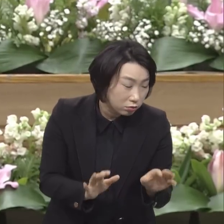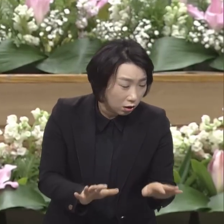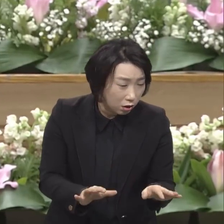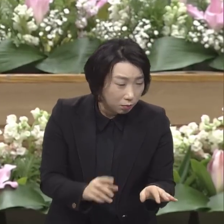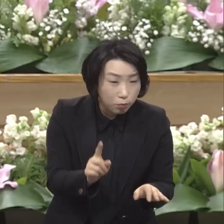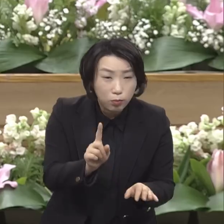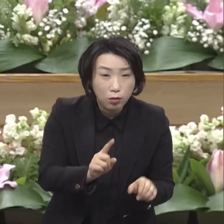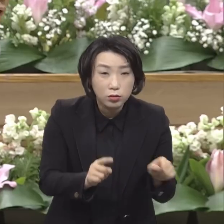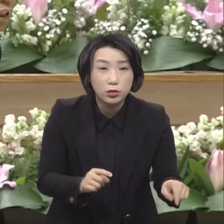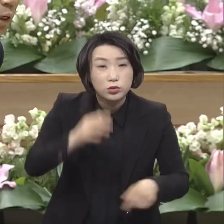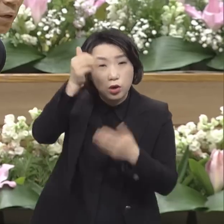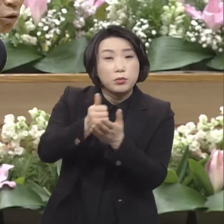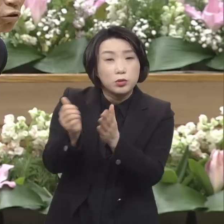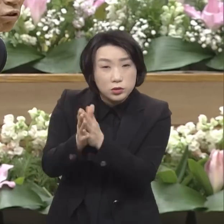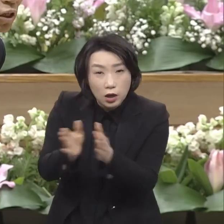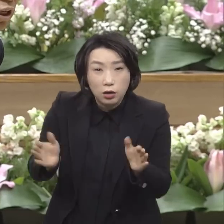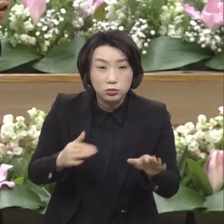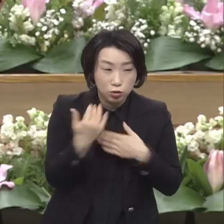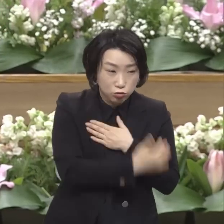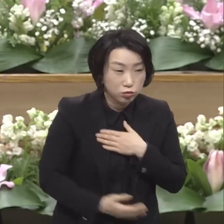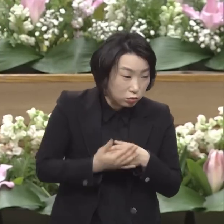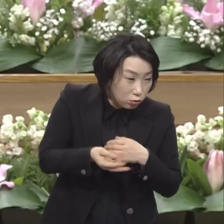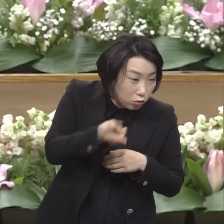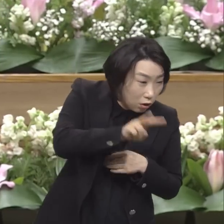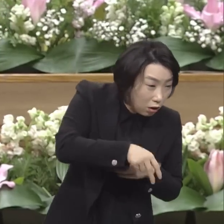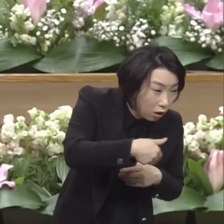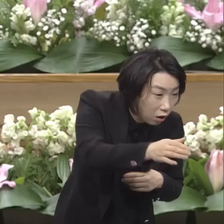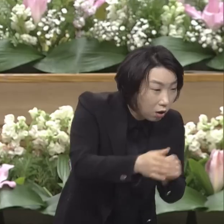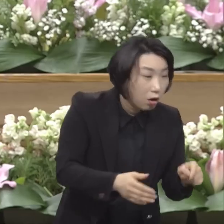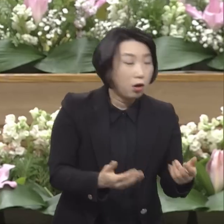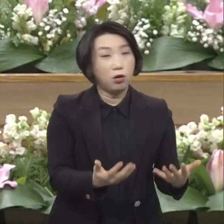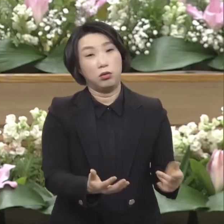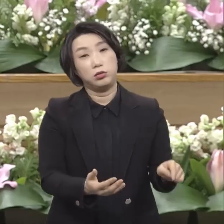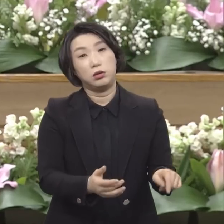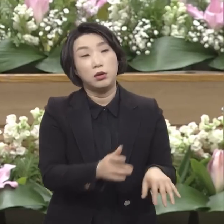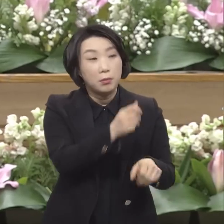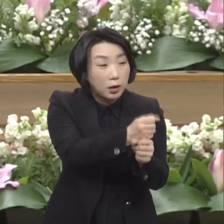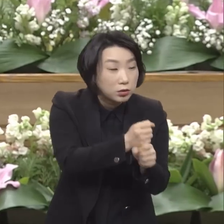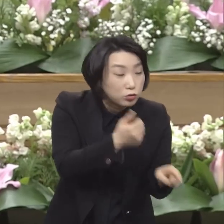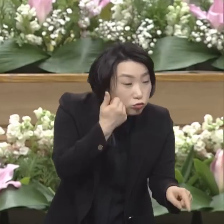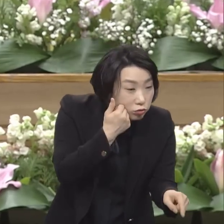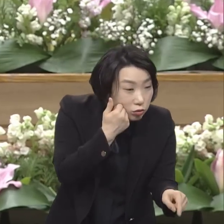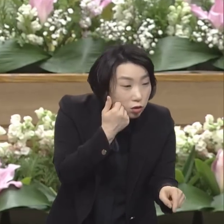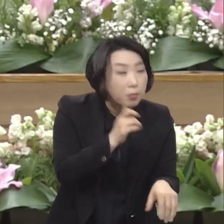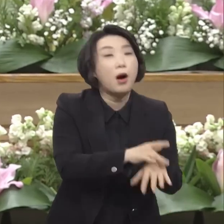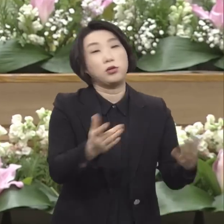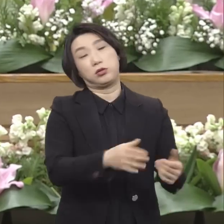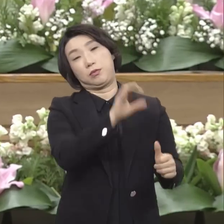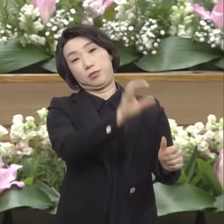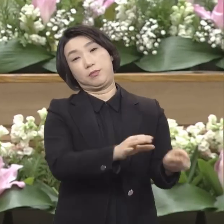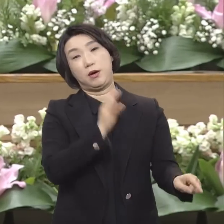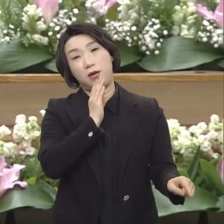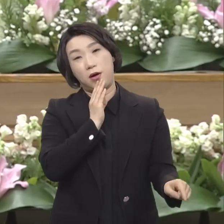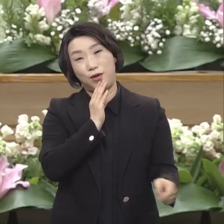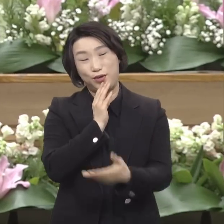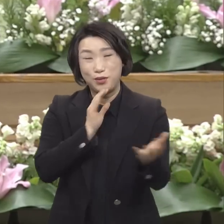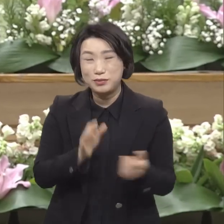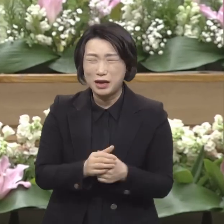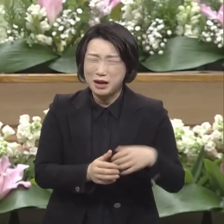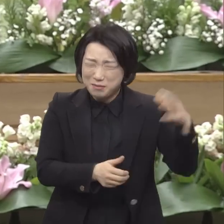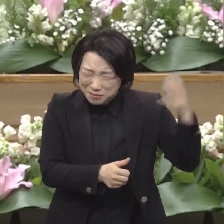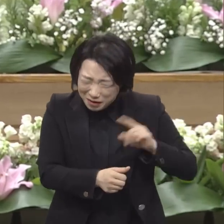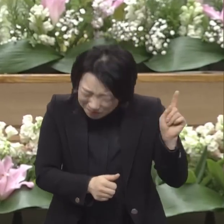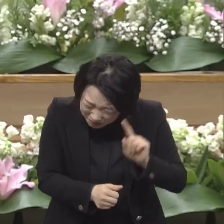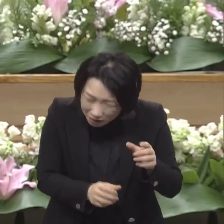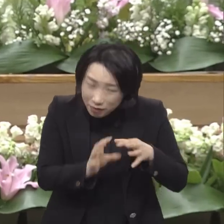시작했다가 육신으로 돌아가 버렸다 이 말이에요. 이렇게 만드는 게 마귀 역사의 핍박이야. 아무리 핍박을